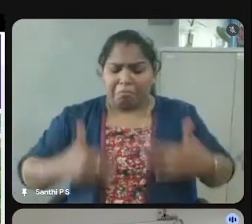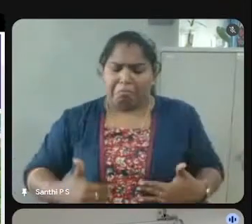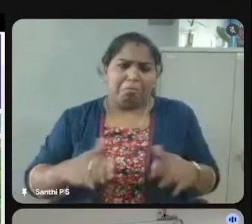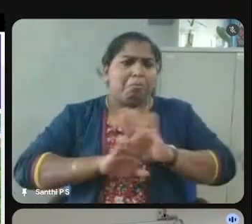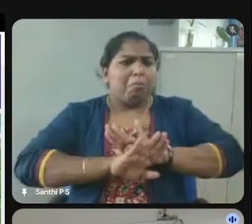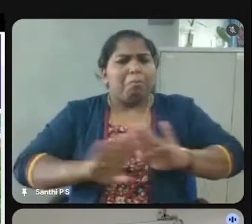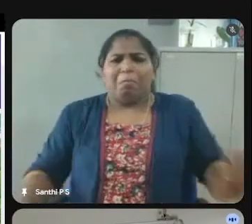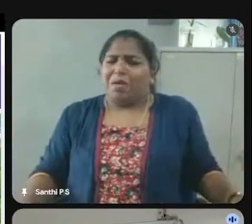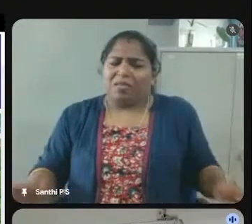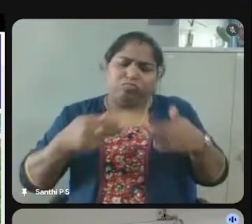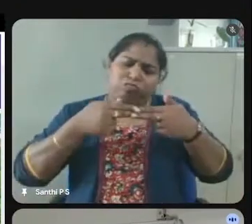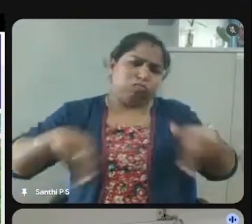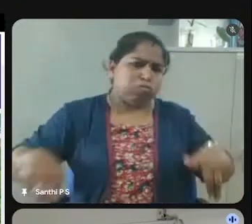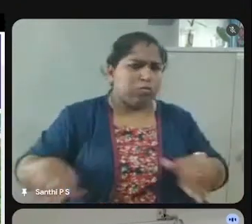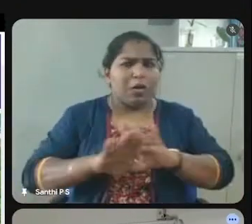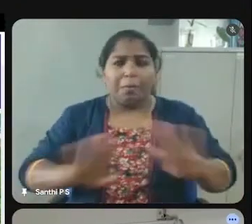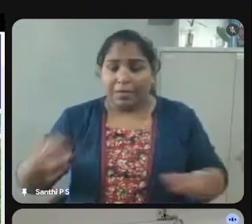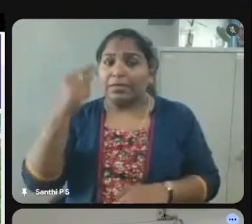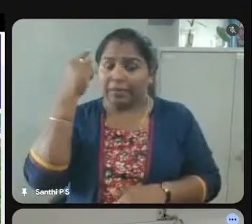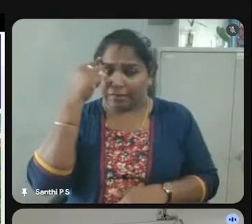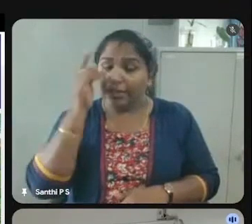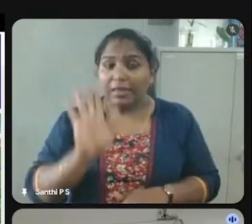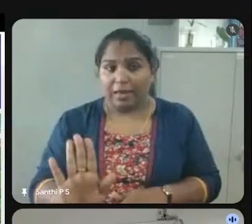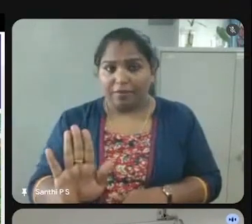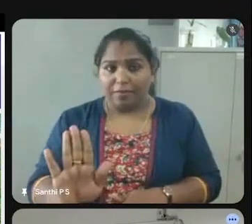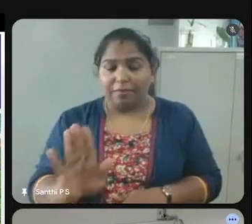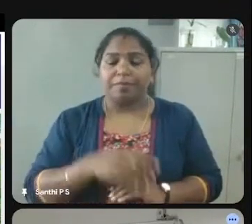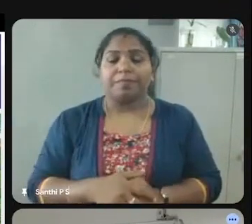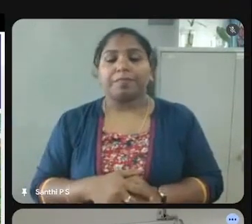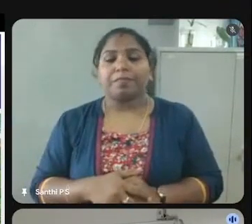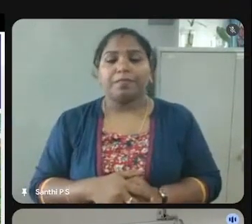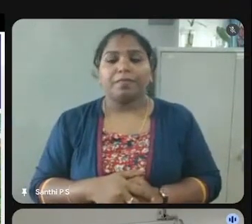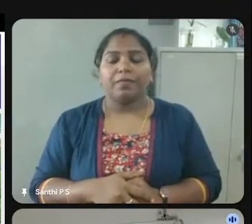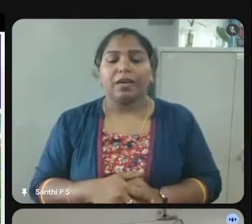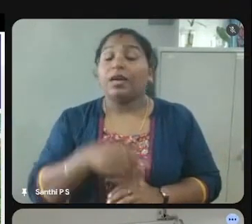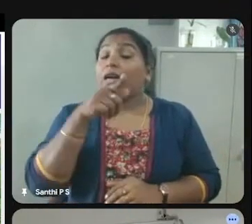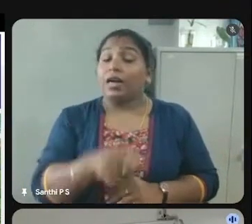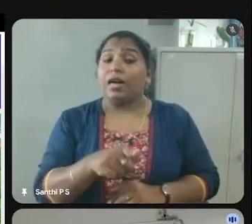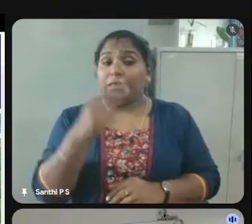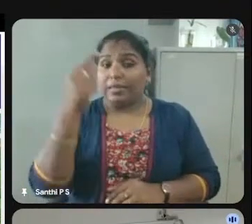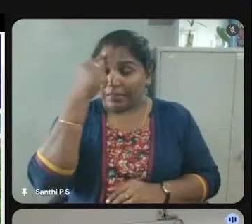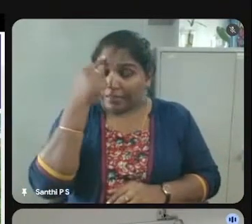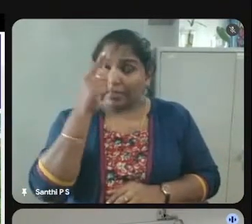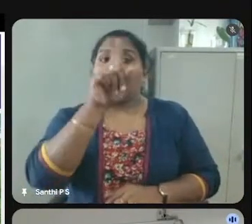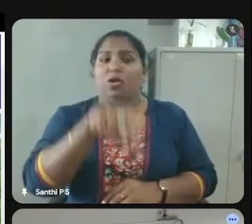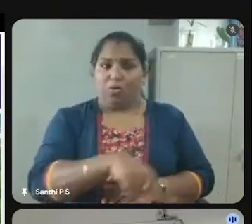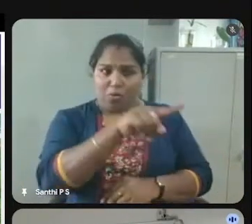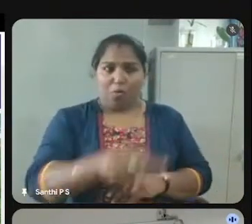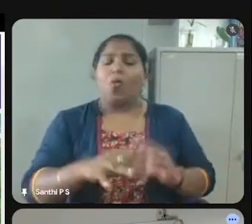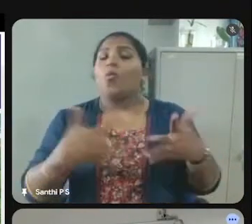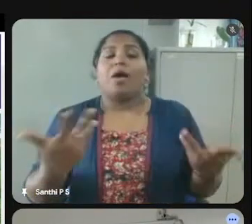ശാരീരികാരോഗ്യത്തിന് മാത്രം ബാധിക്കുന്ന ഒരു കാര്യമാണ് എന്നുള്ളത്. തെറ്റിദ്ധരിക്കുന്ന ഒരു കാര്യമാണ്. അവിടെയാണ്